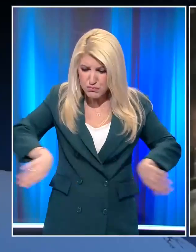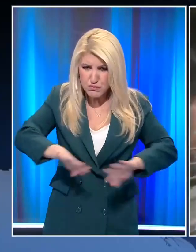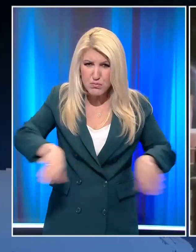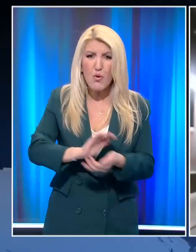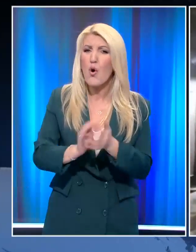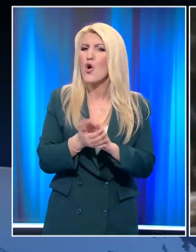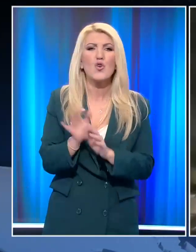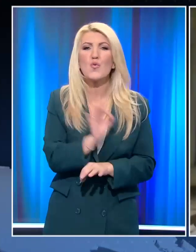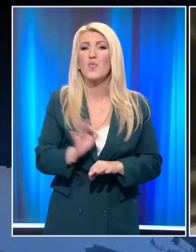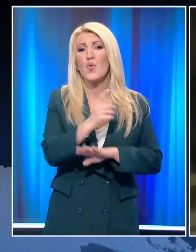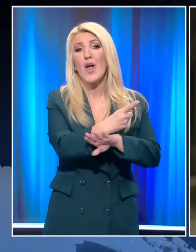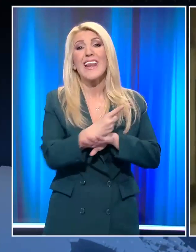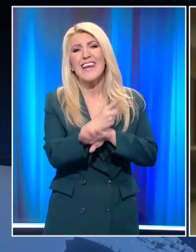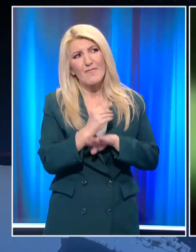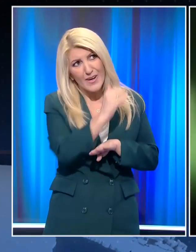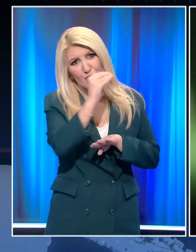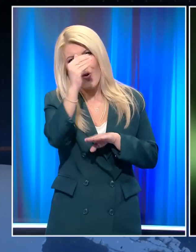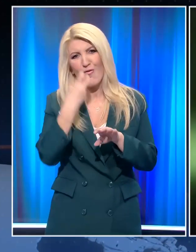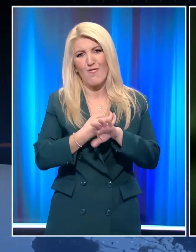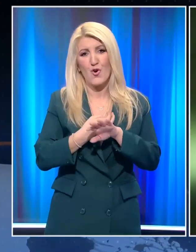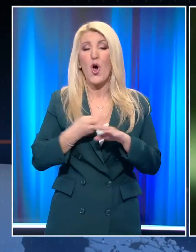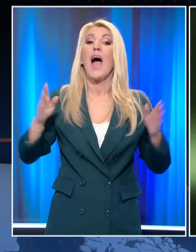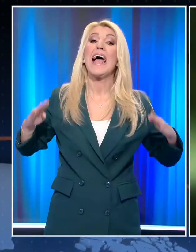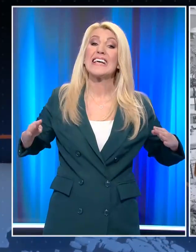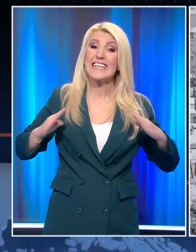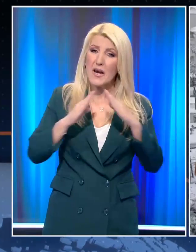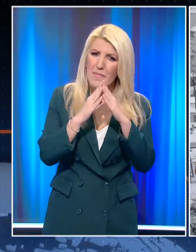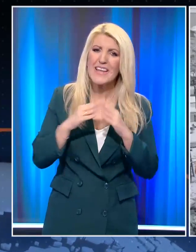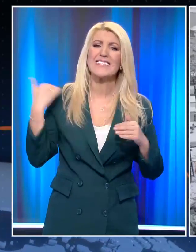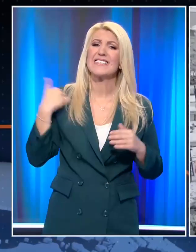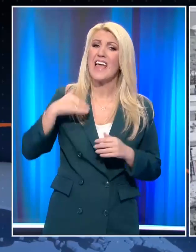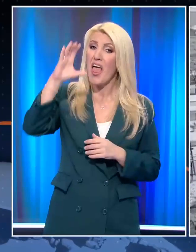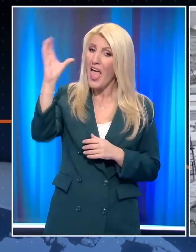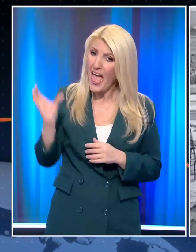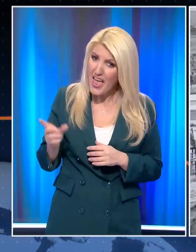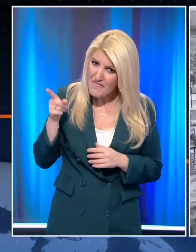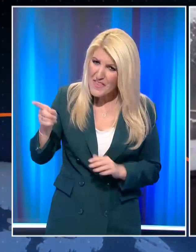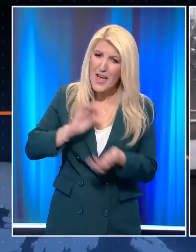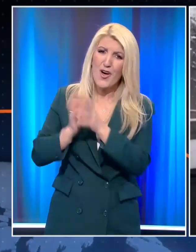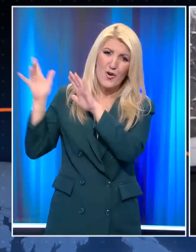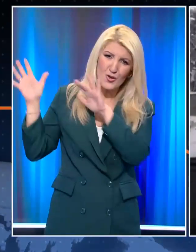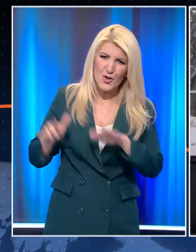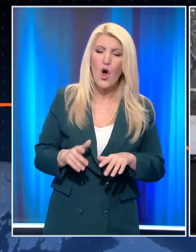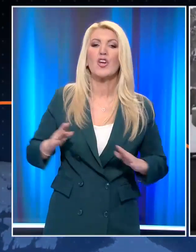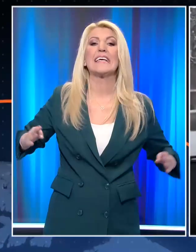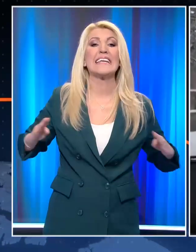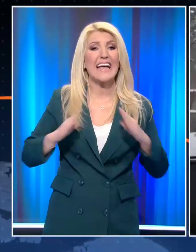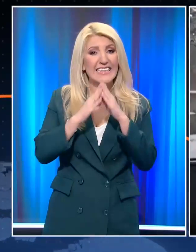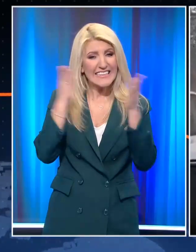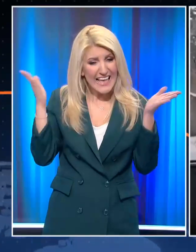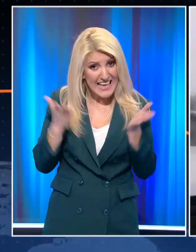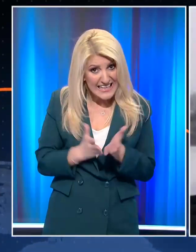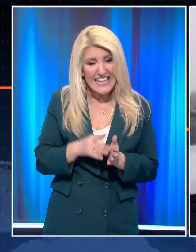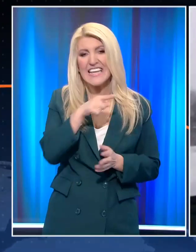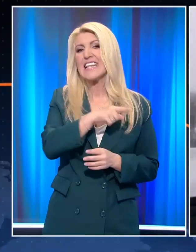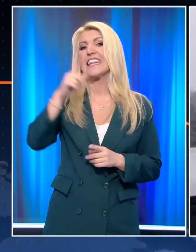Στα λευκά ντύθηκε από το βράδυ και το Καρπενήσι, όπως και η Εύβοια. Πυκνή χιονόπτωση από νωρίς στην Κατερίνη. Χιόνισε στην Τρίπολη, τη